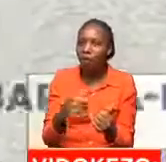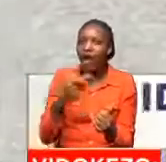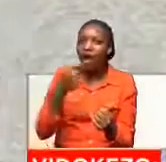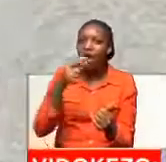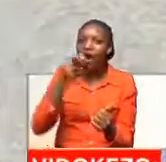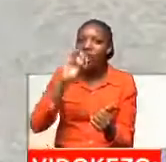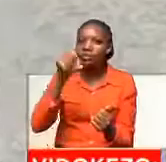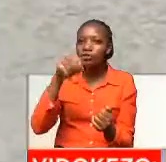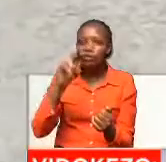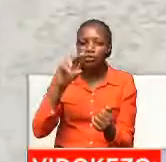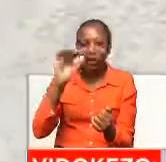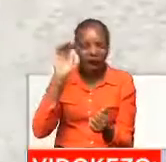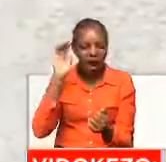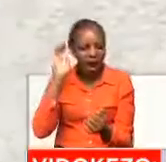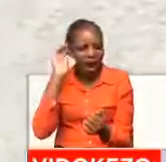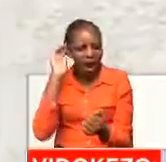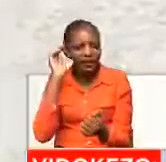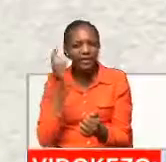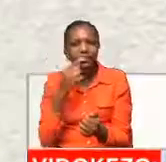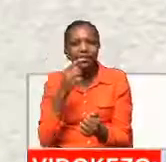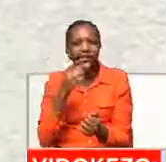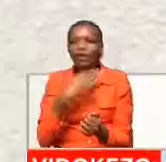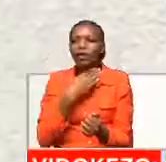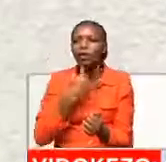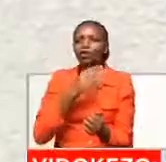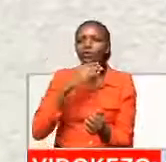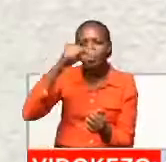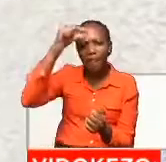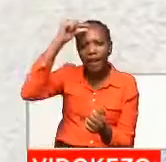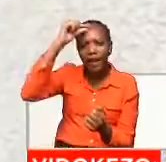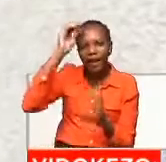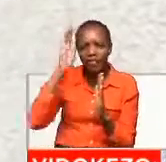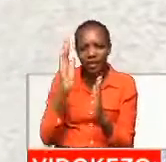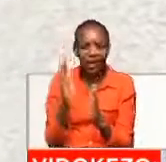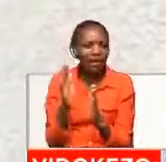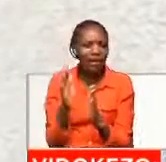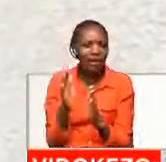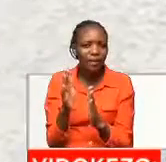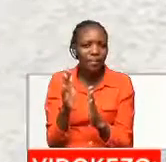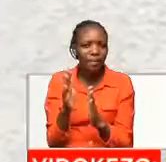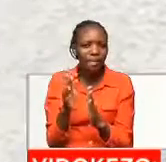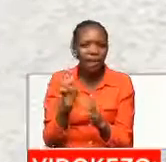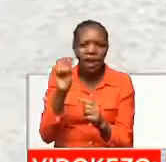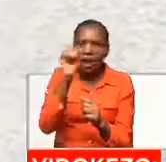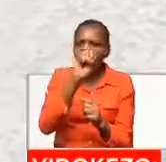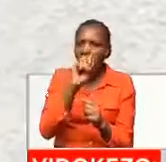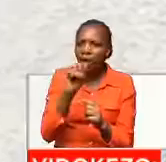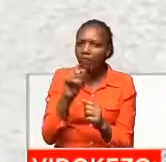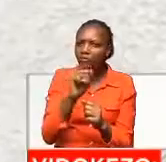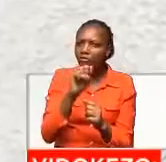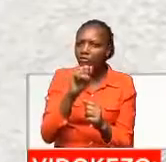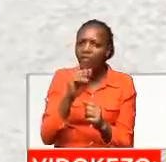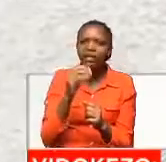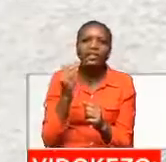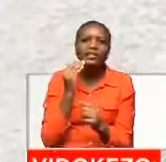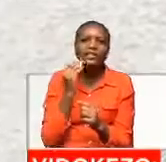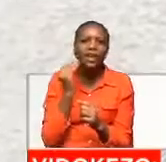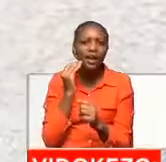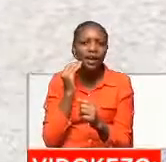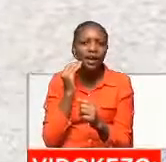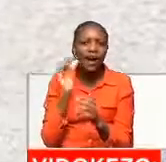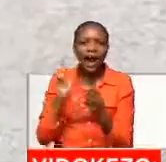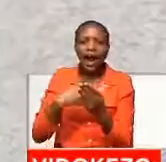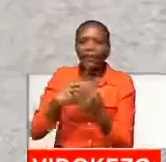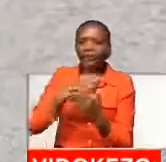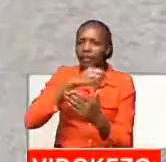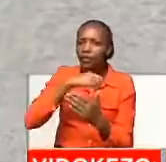amenukuliwa akionyesha kwamba anakimezea mate kiti cha ugavana cha Siaya. Na tuko na uhakika